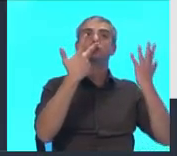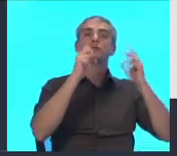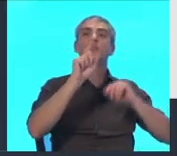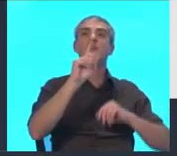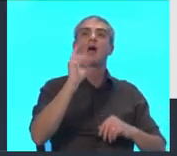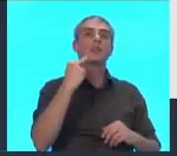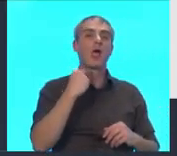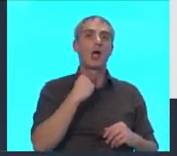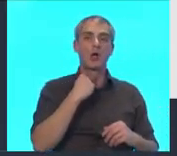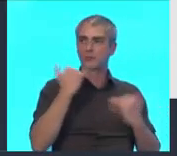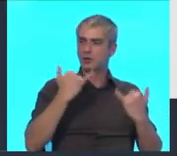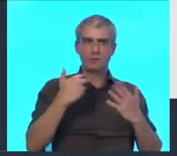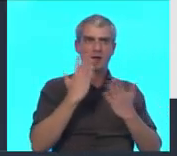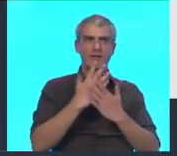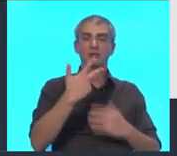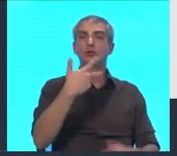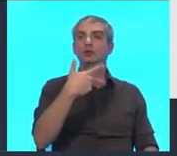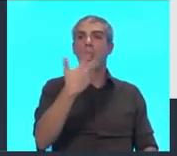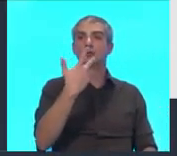3.81 שקלים. הבוקר הוא כבר היה ברמה של